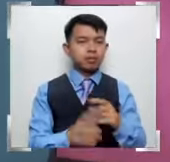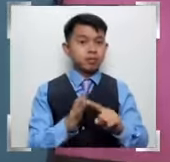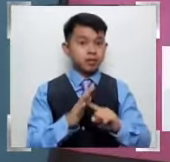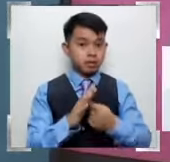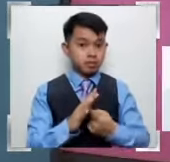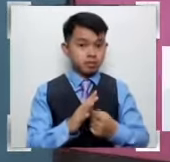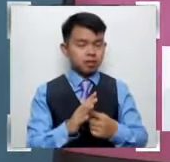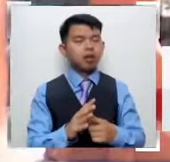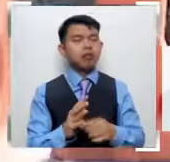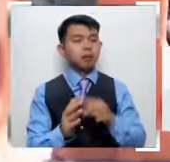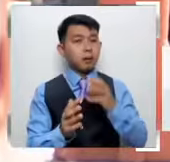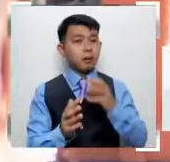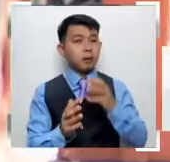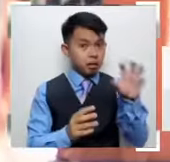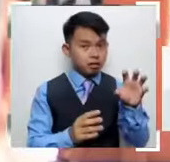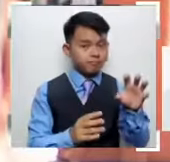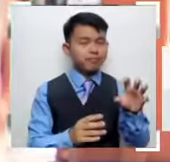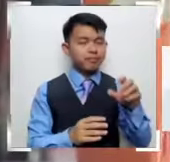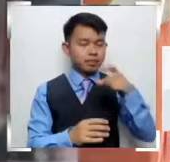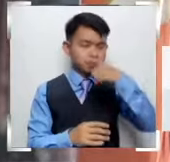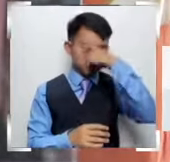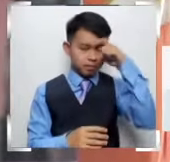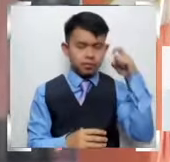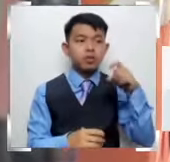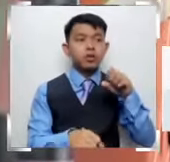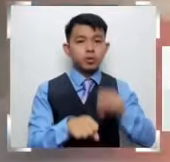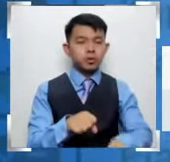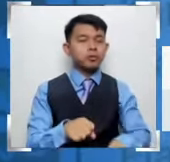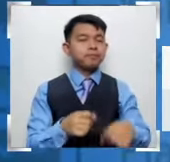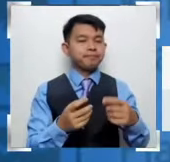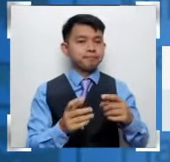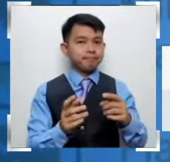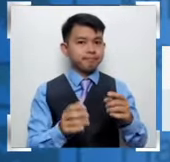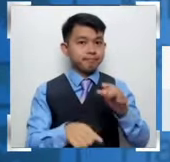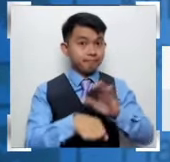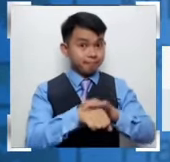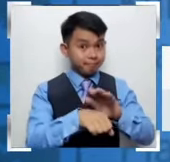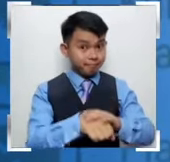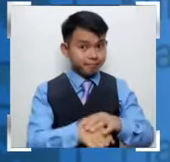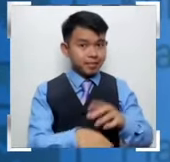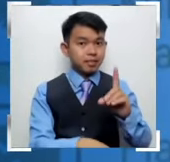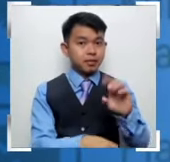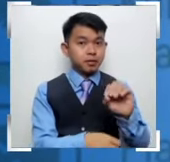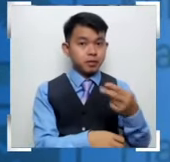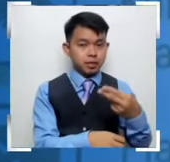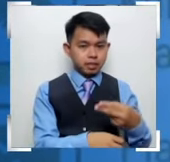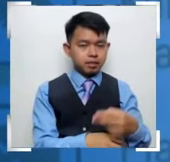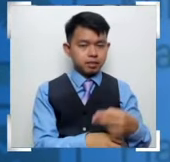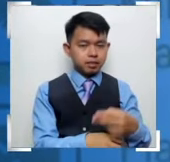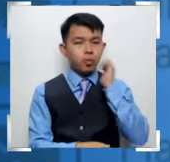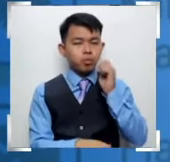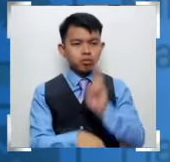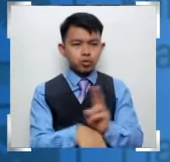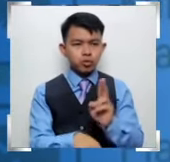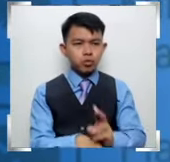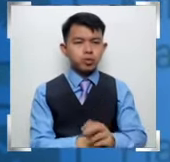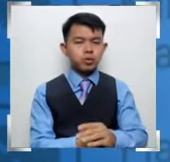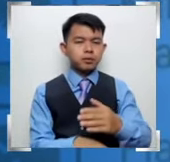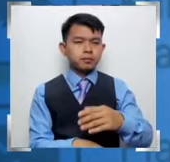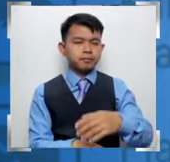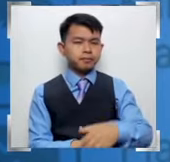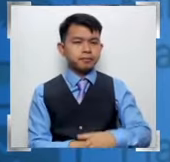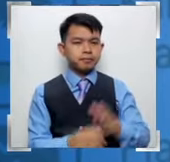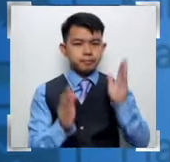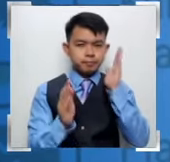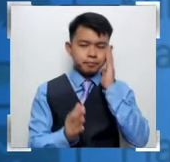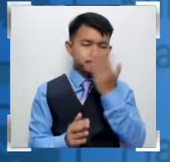paalala ng Department of Health sa mga lalabas ngayong Semana Santa. Ugaliing magdala ng panyo, tubig, pamaypay, payong